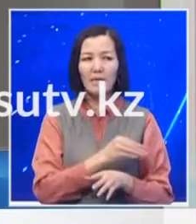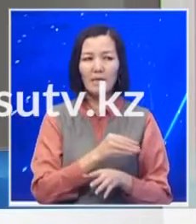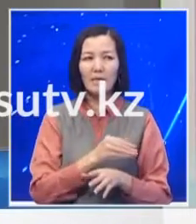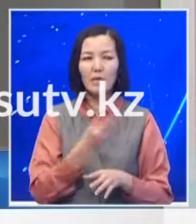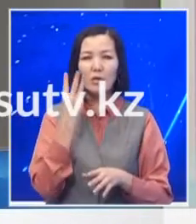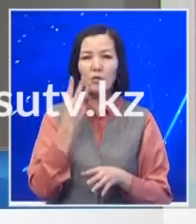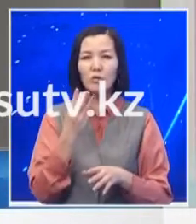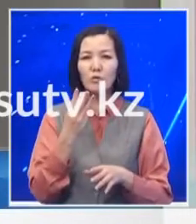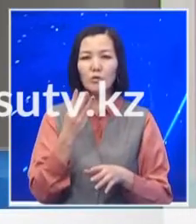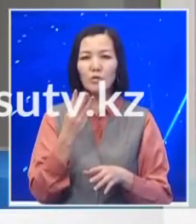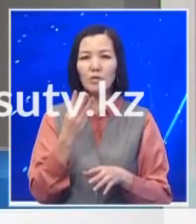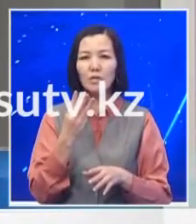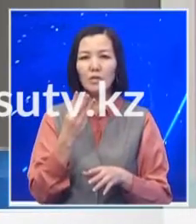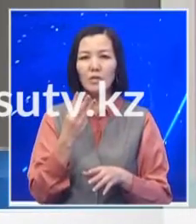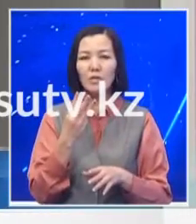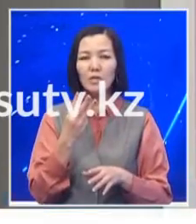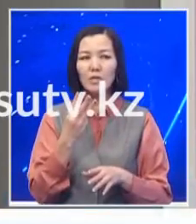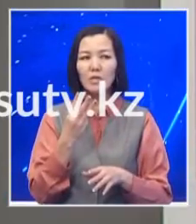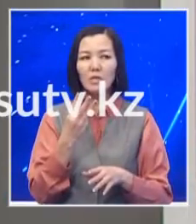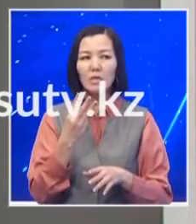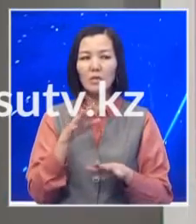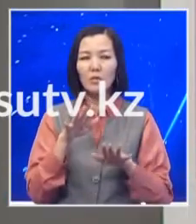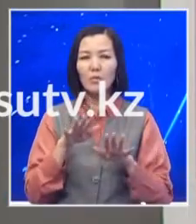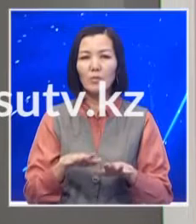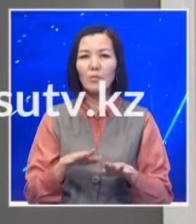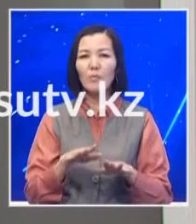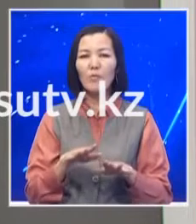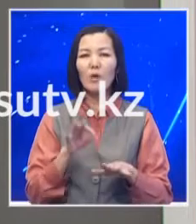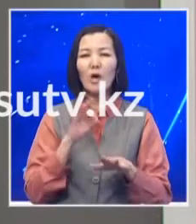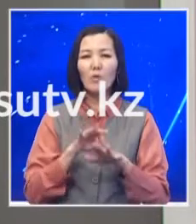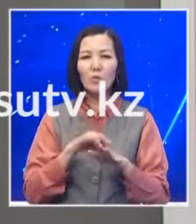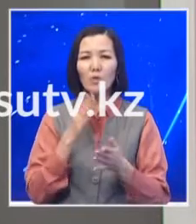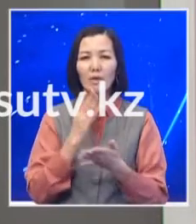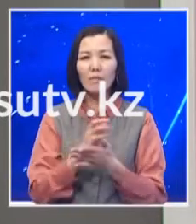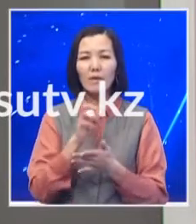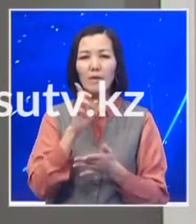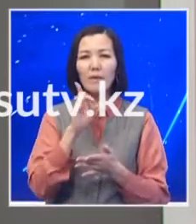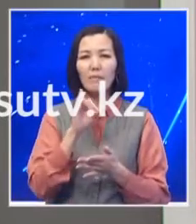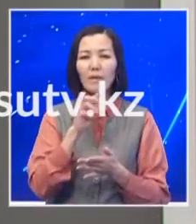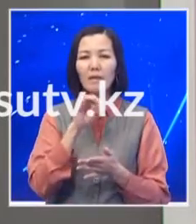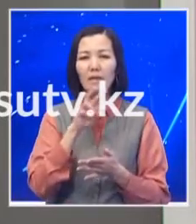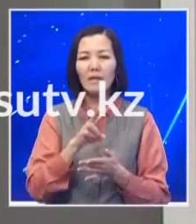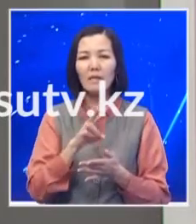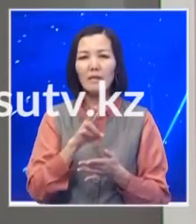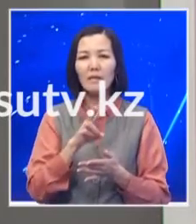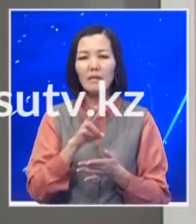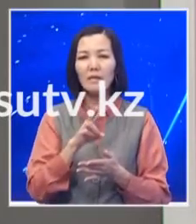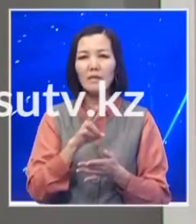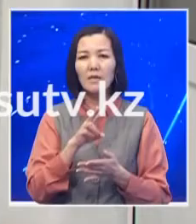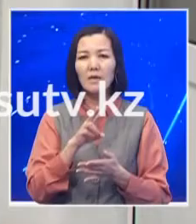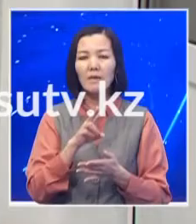3 штам анықталды. Ол британский штам дейді, сонгейін бразильский и южноафриканский